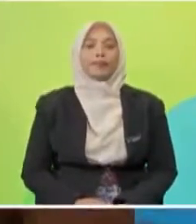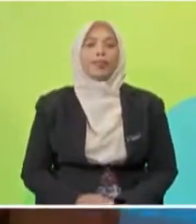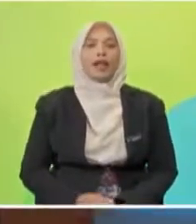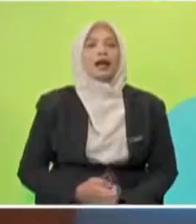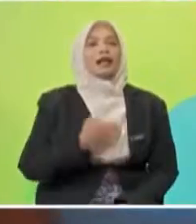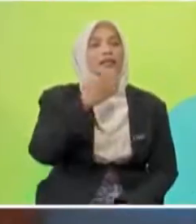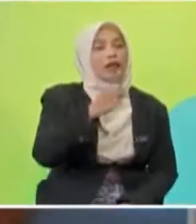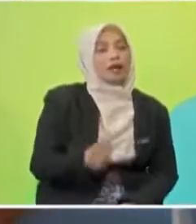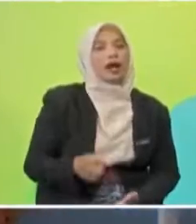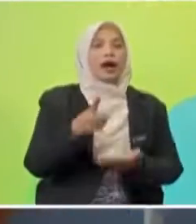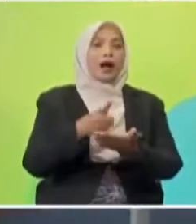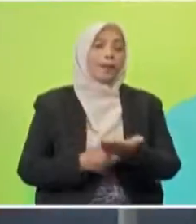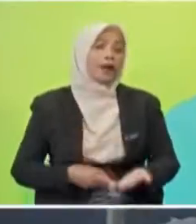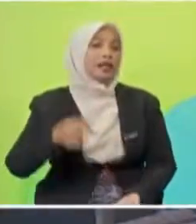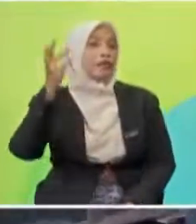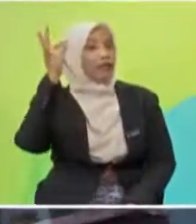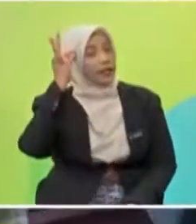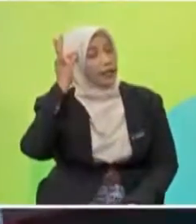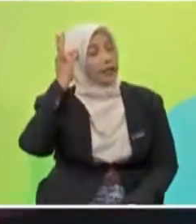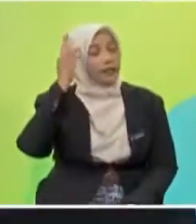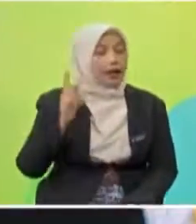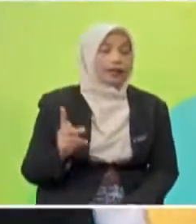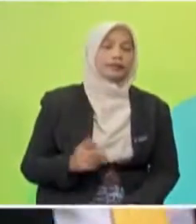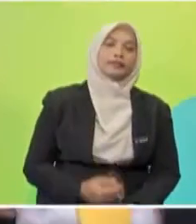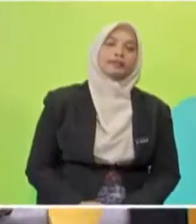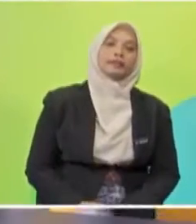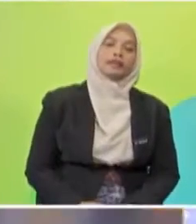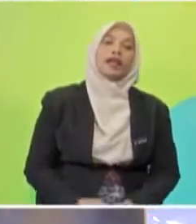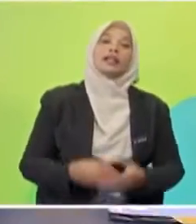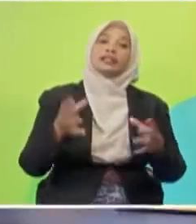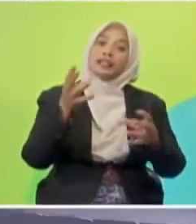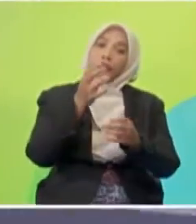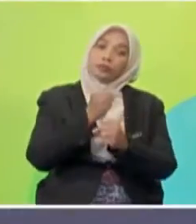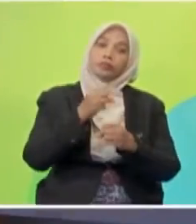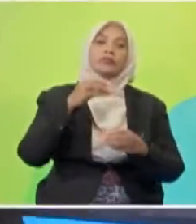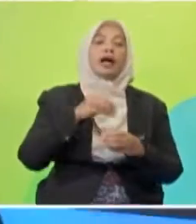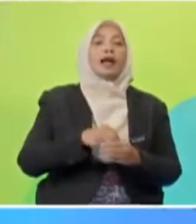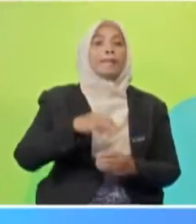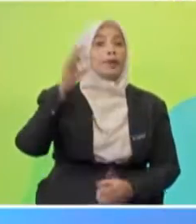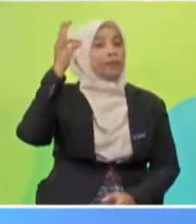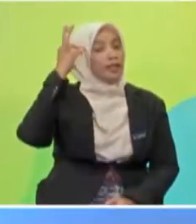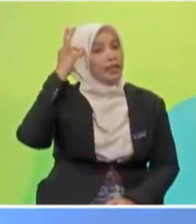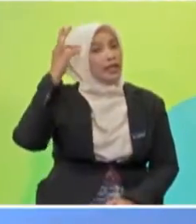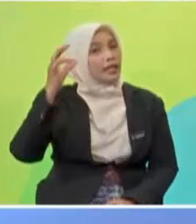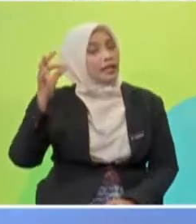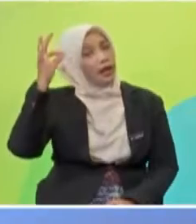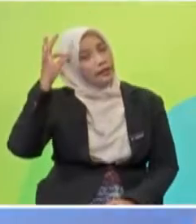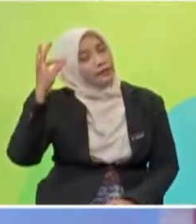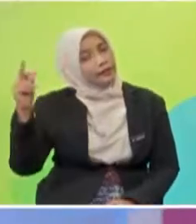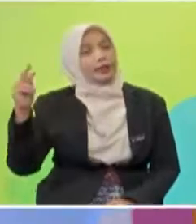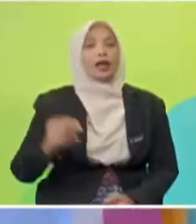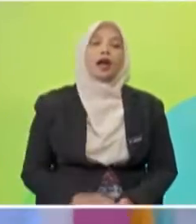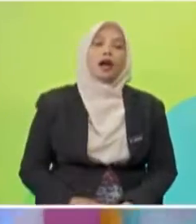Sama-sama. Engkaulah apa kau fikirkan, terkandung dalam